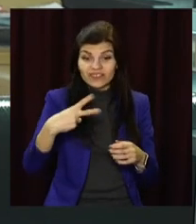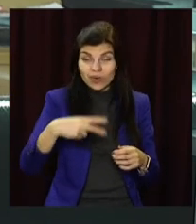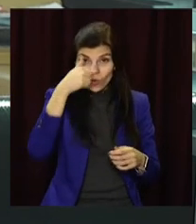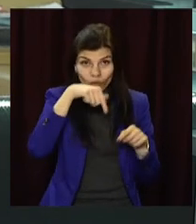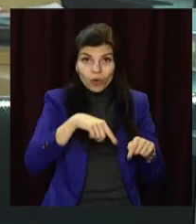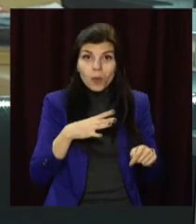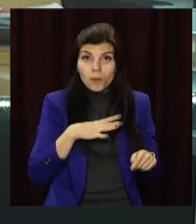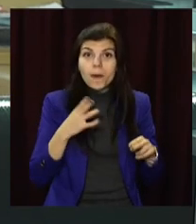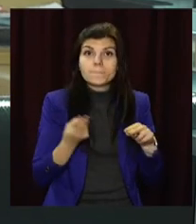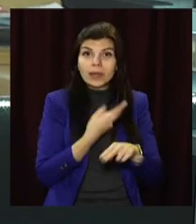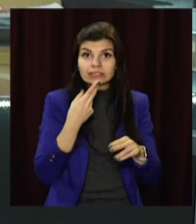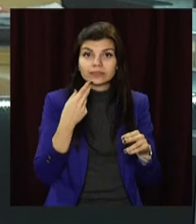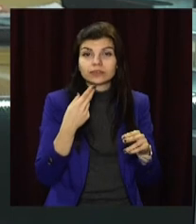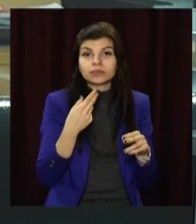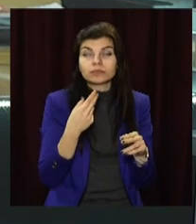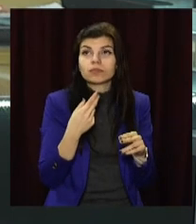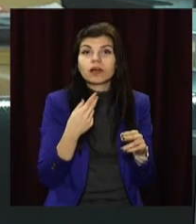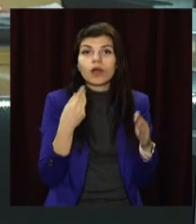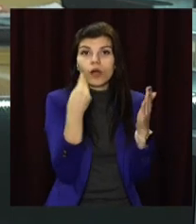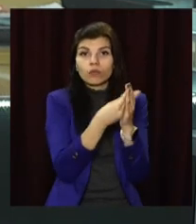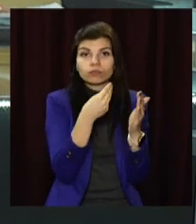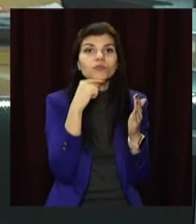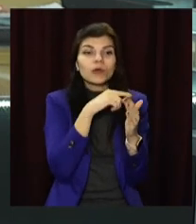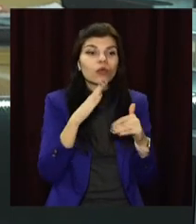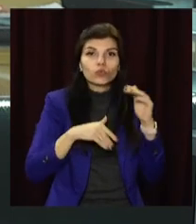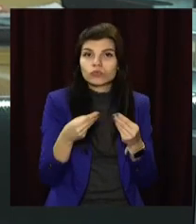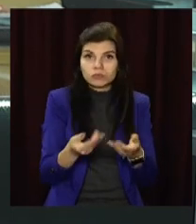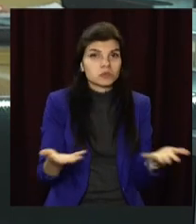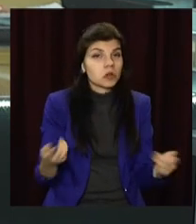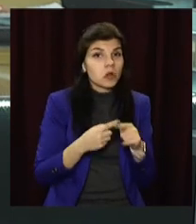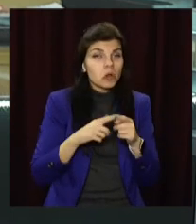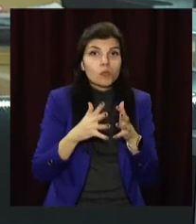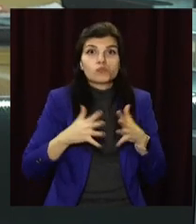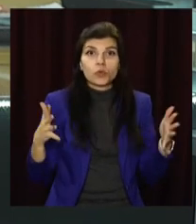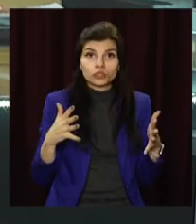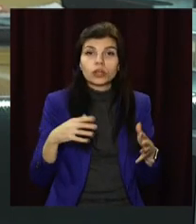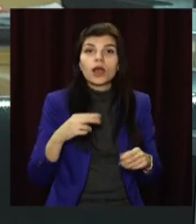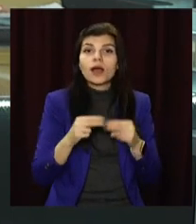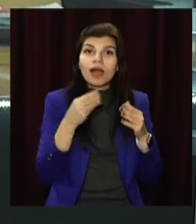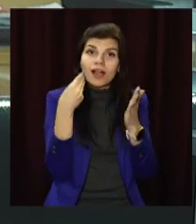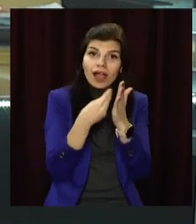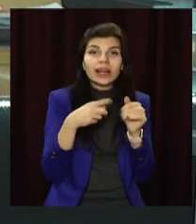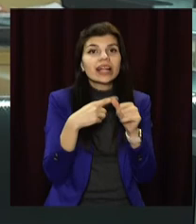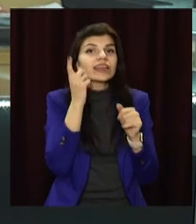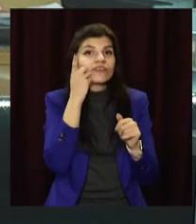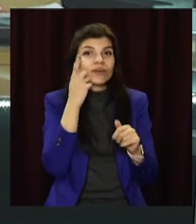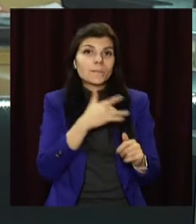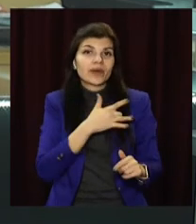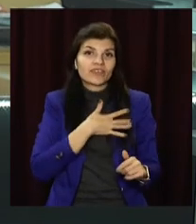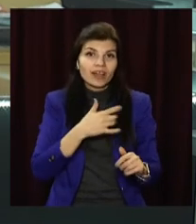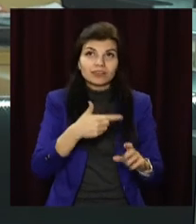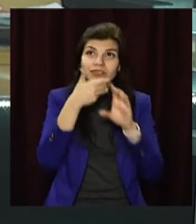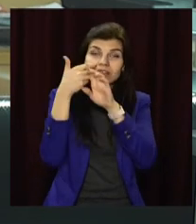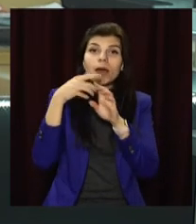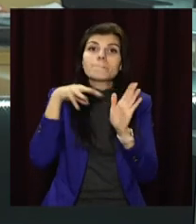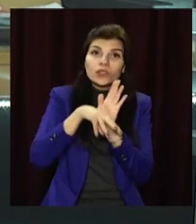році була безконтактною. Це майже удвічі більше, ніж у 2019 році. За допомогою картки або смартфону дніпряни можуть платити у